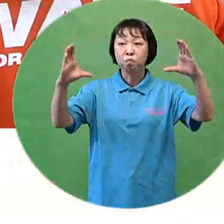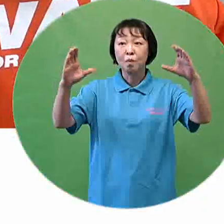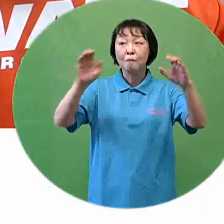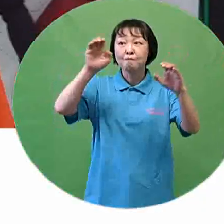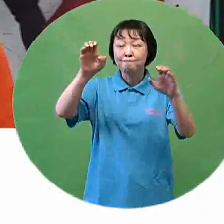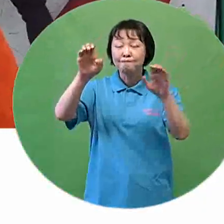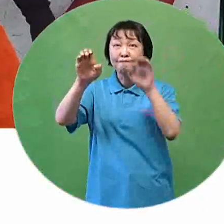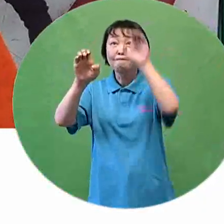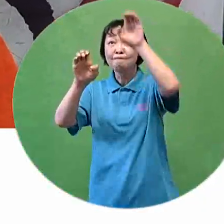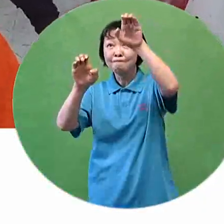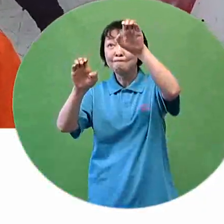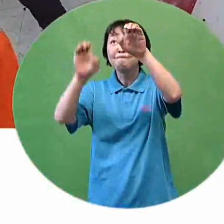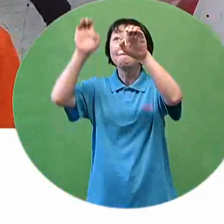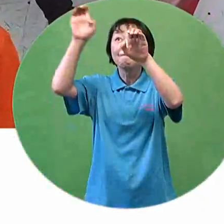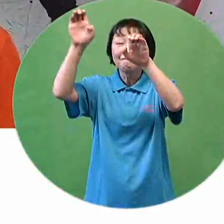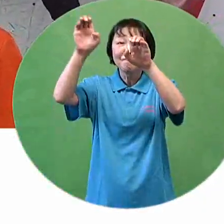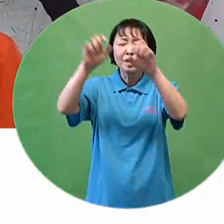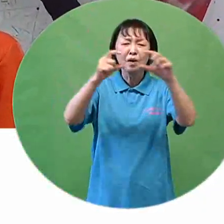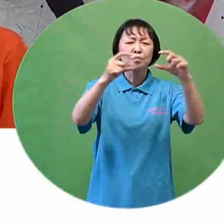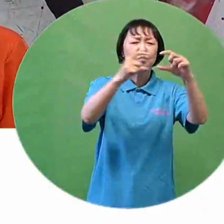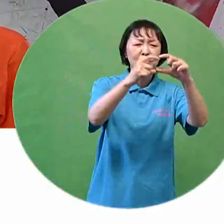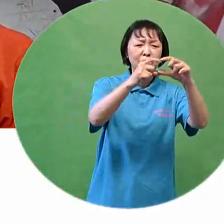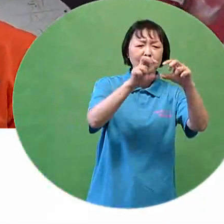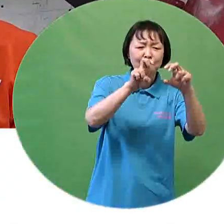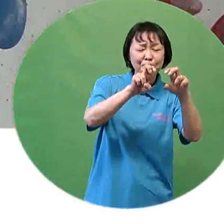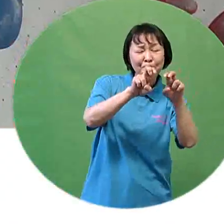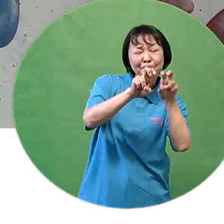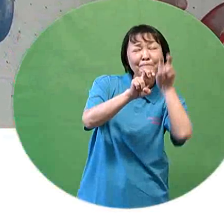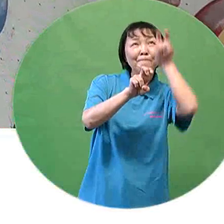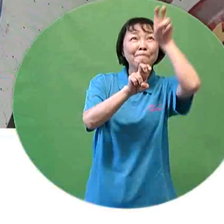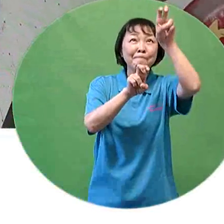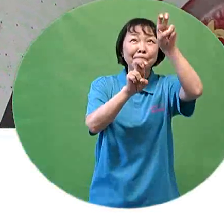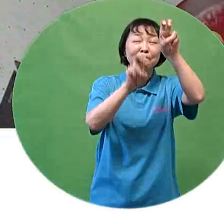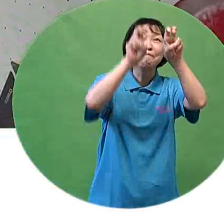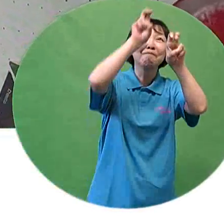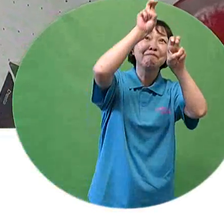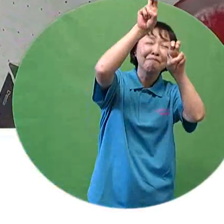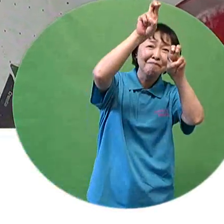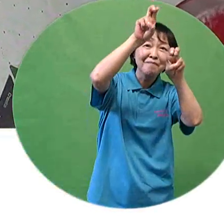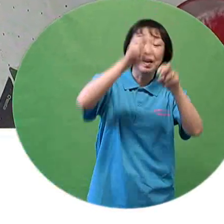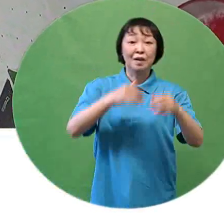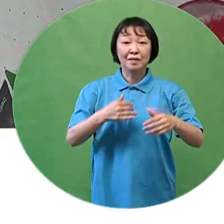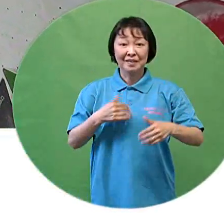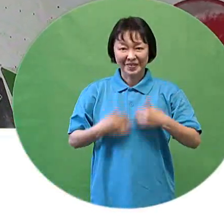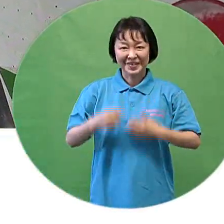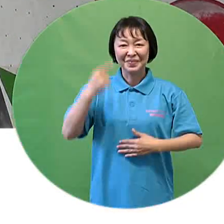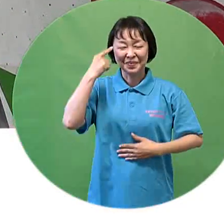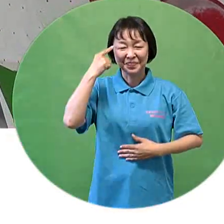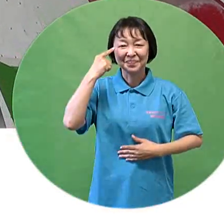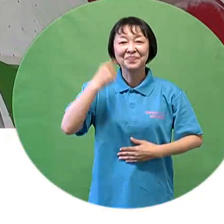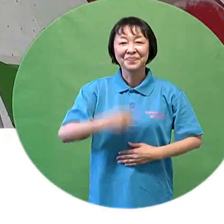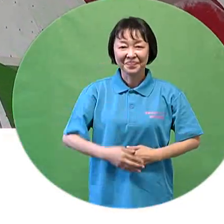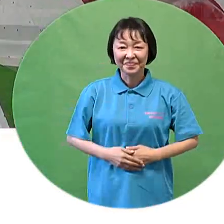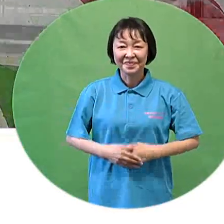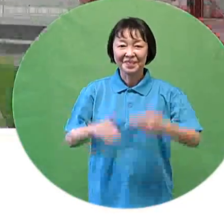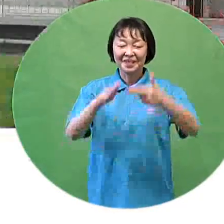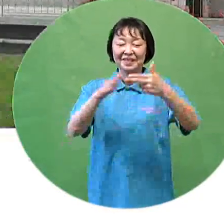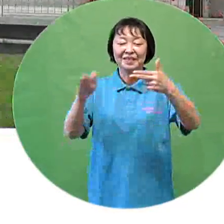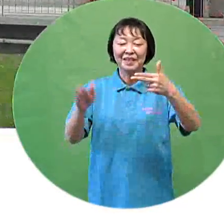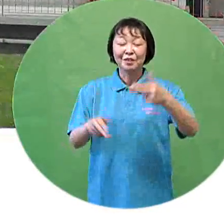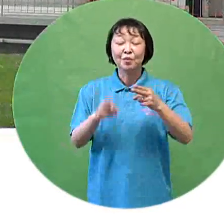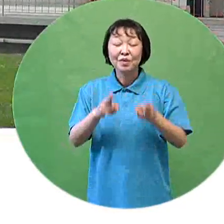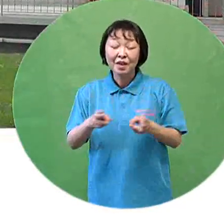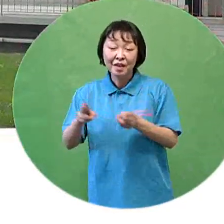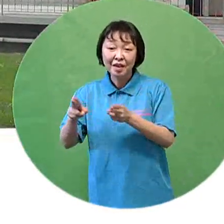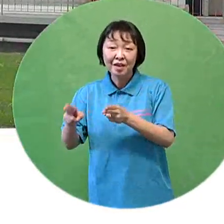こんな大きいところ登ったとか、こんな小さいところを掴んだんだとか、いろんなことが楽しめると思いますね。施